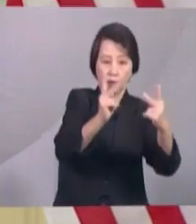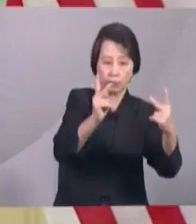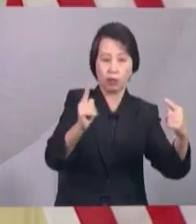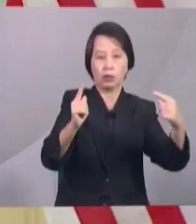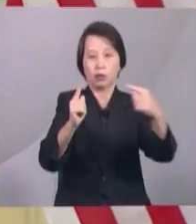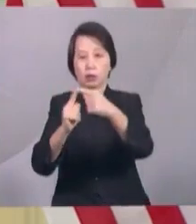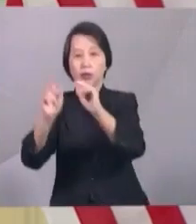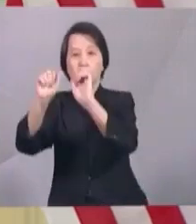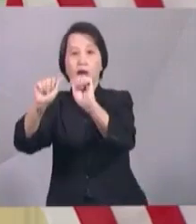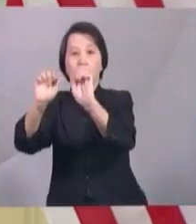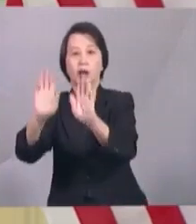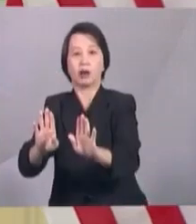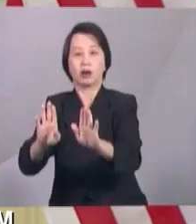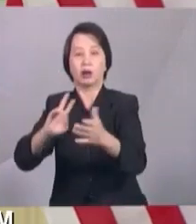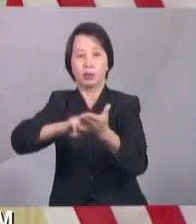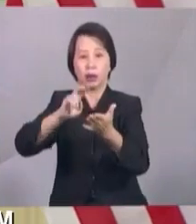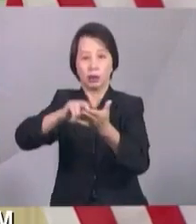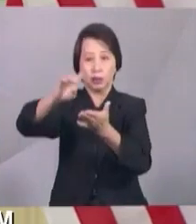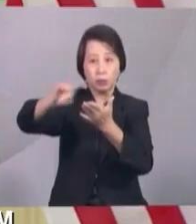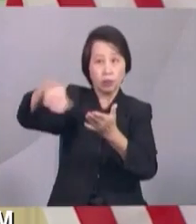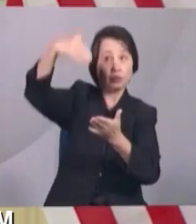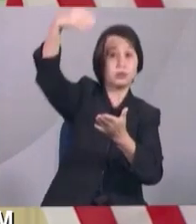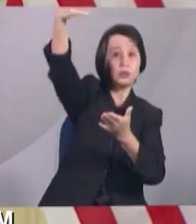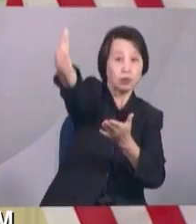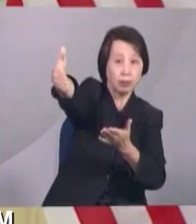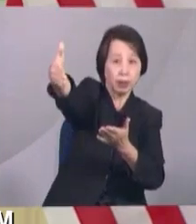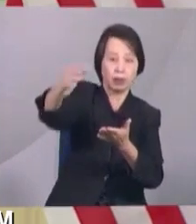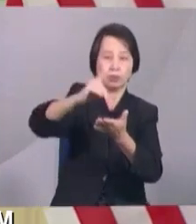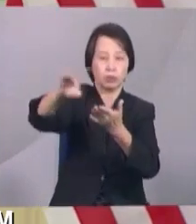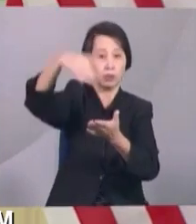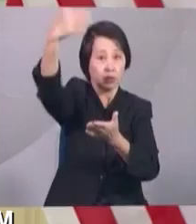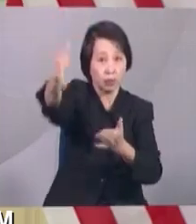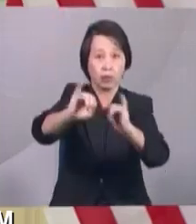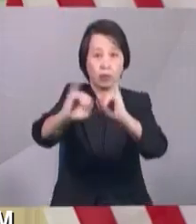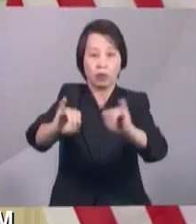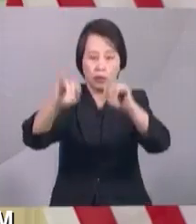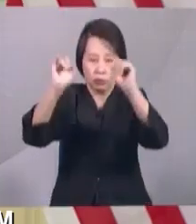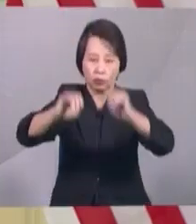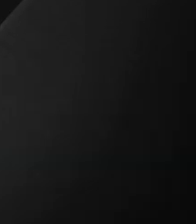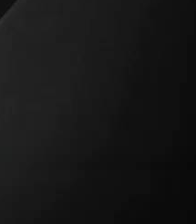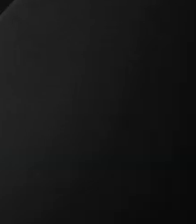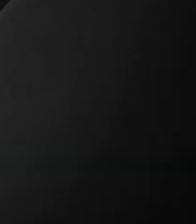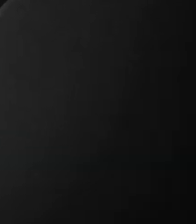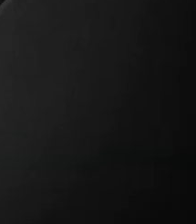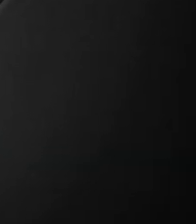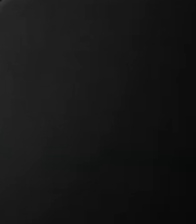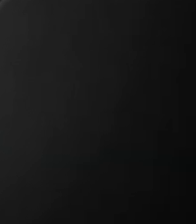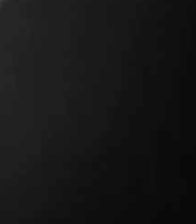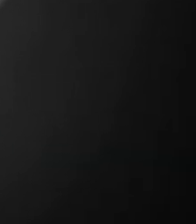ke Ahad. Maknanya next Monday, hari Isnin akan datang, mereka boleh memulakan.